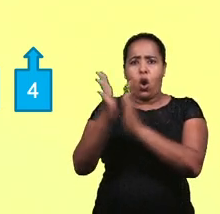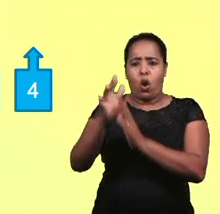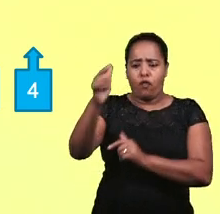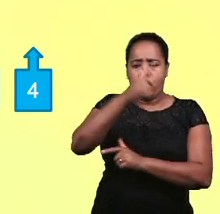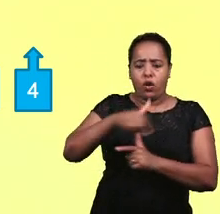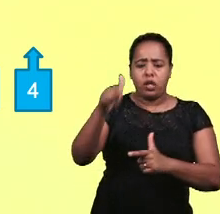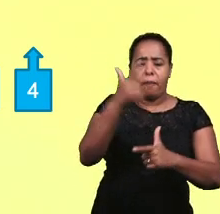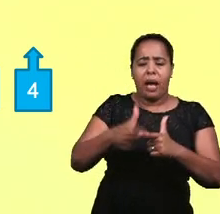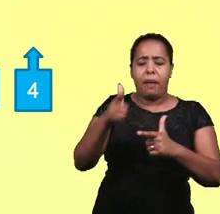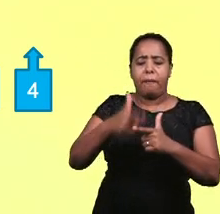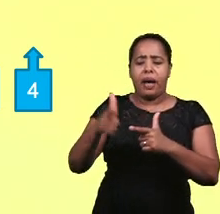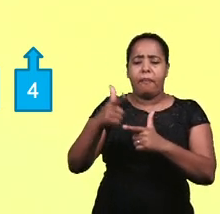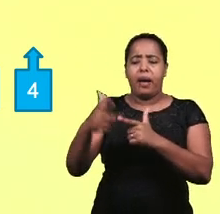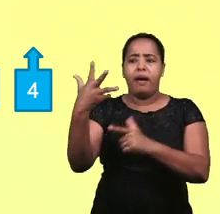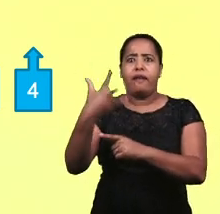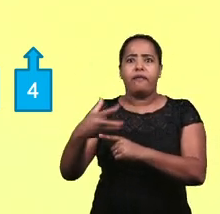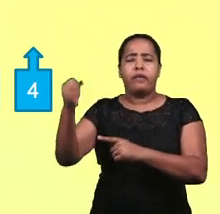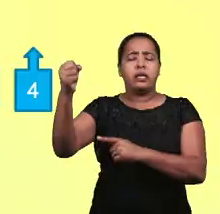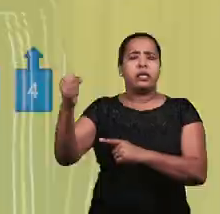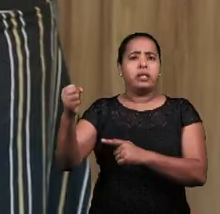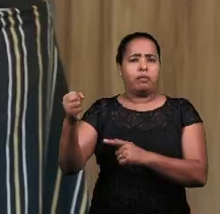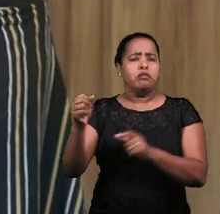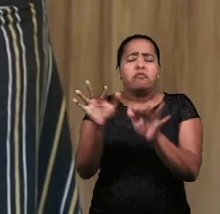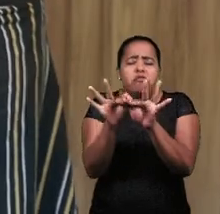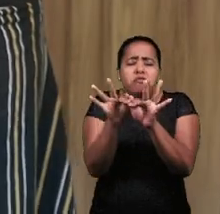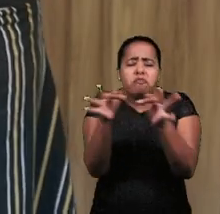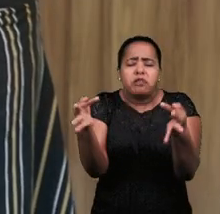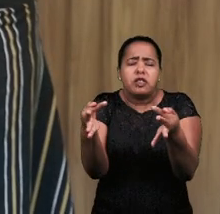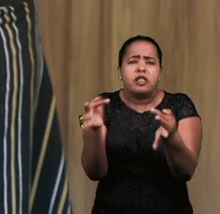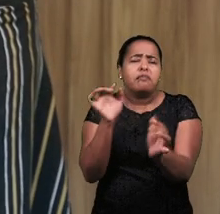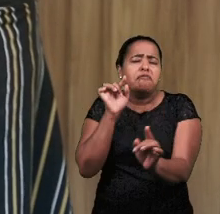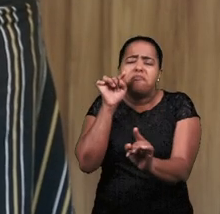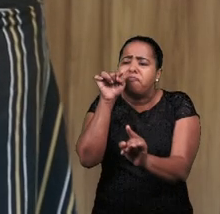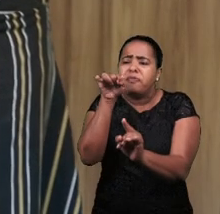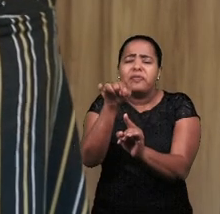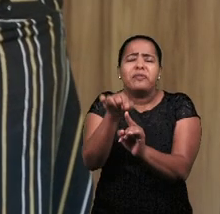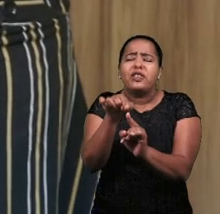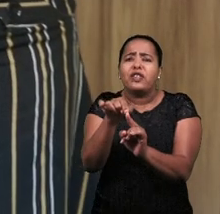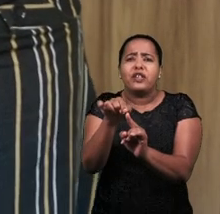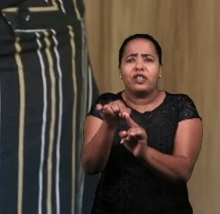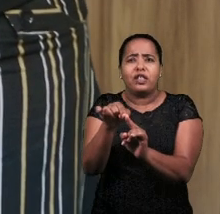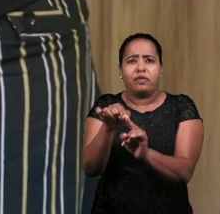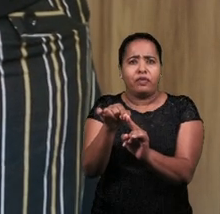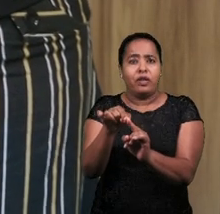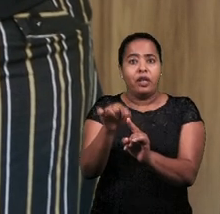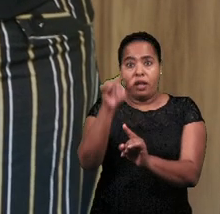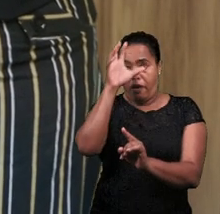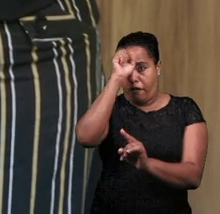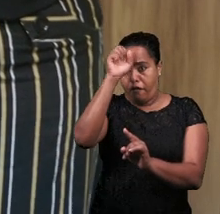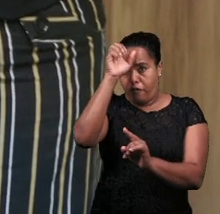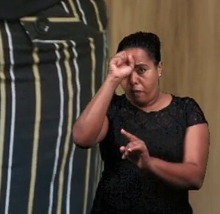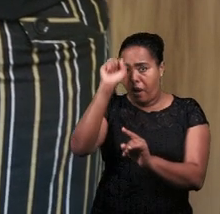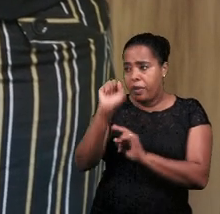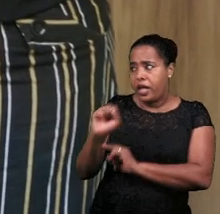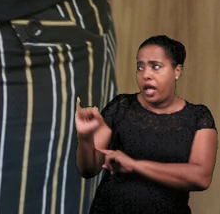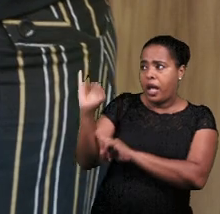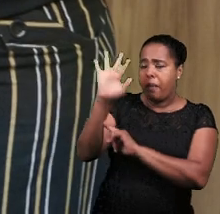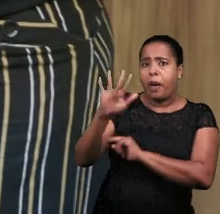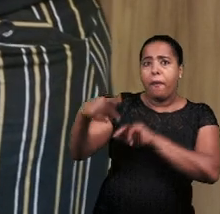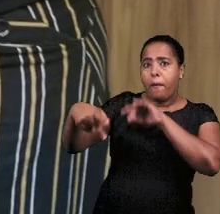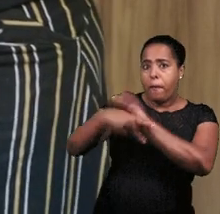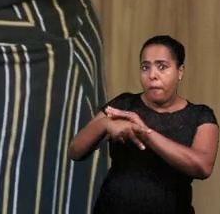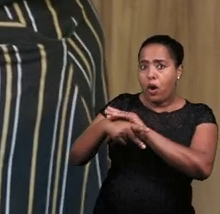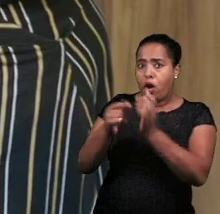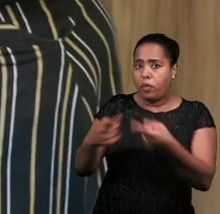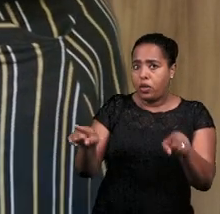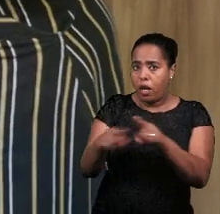vainqueur. D'une manière simple, objective, nous allons apprendre sur quelques symboles de musique,